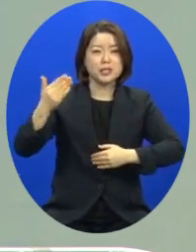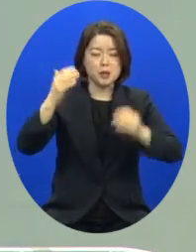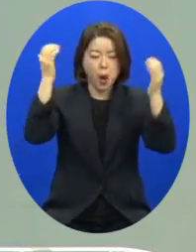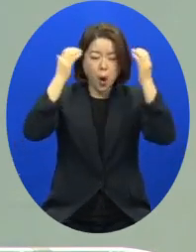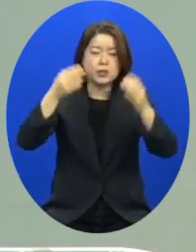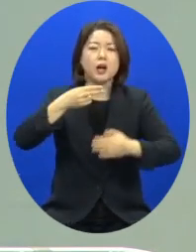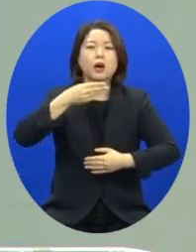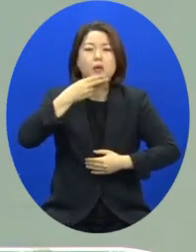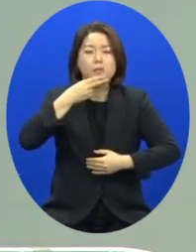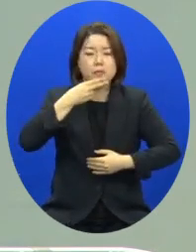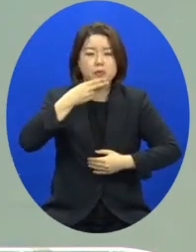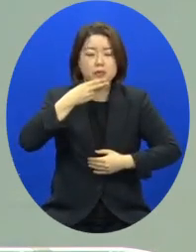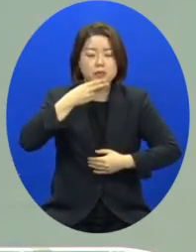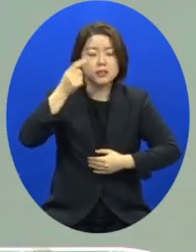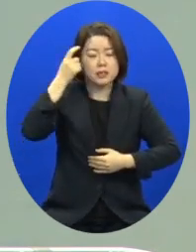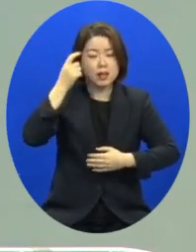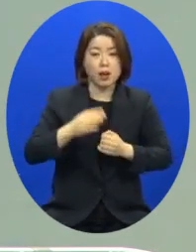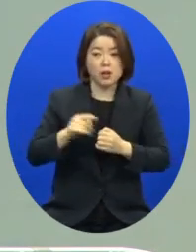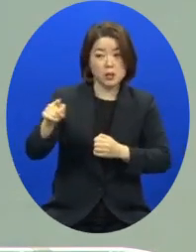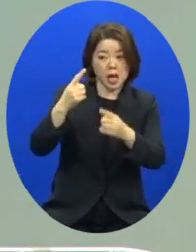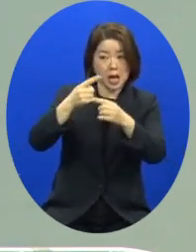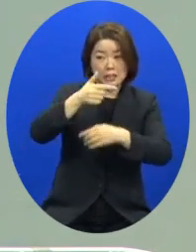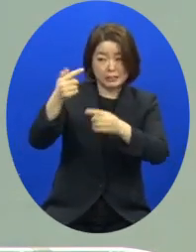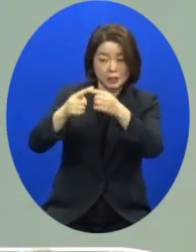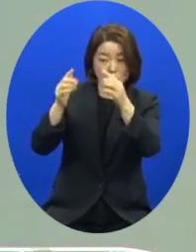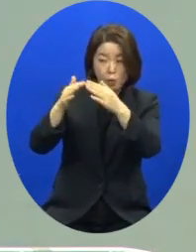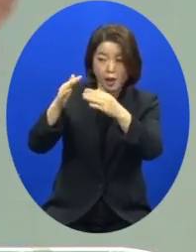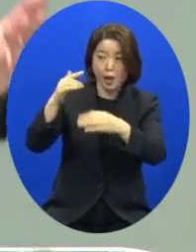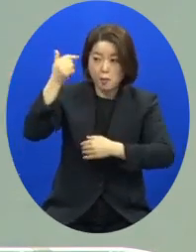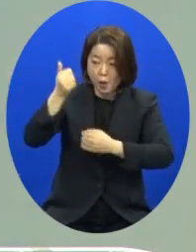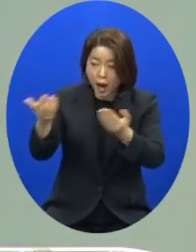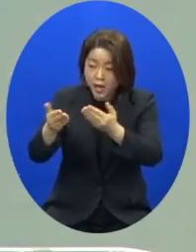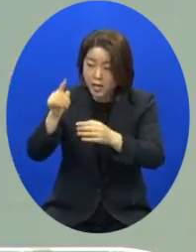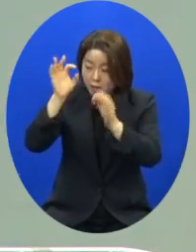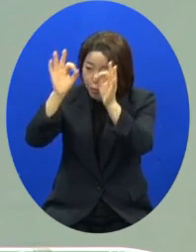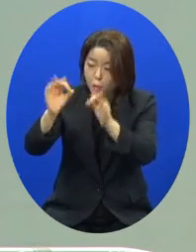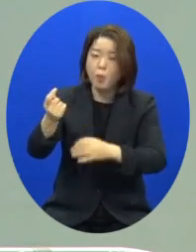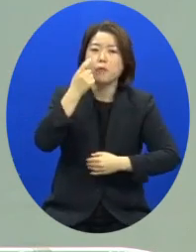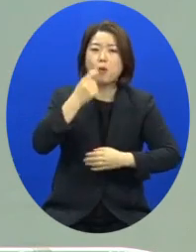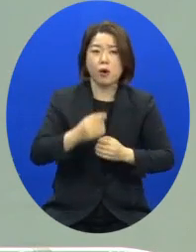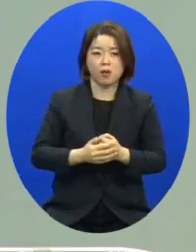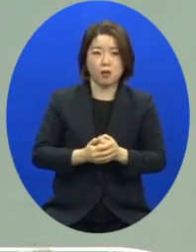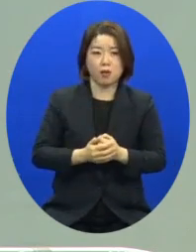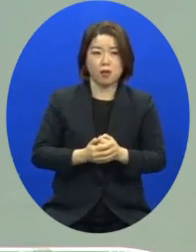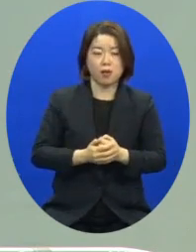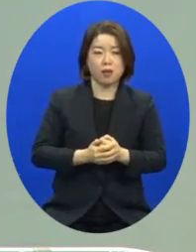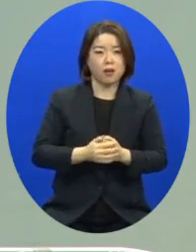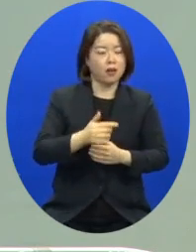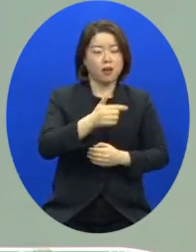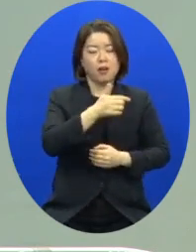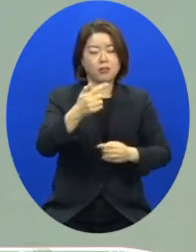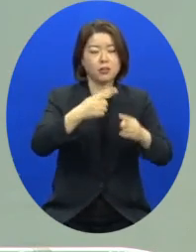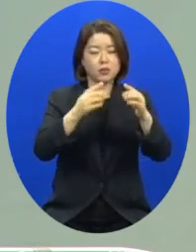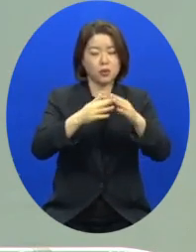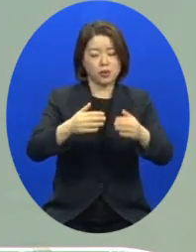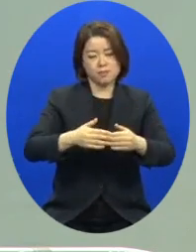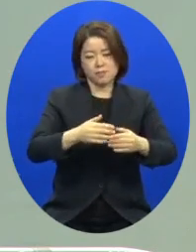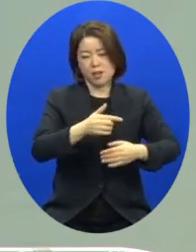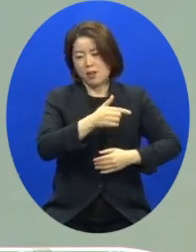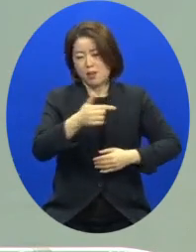큰 교회 목사가 하는 대로 따라 했었습니다. 교회가 커지니까 고생이 말할 수가